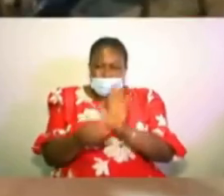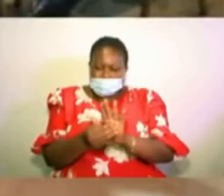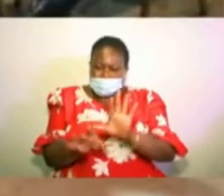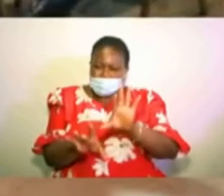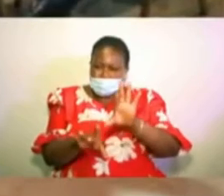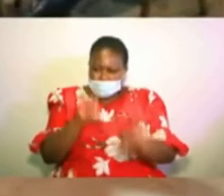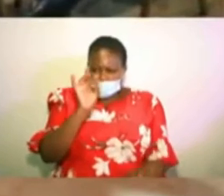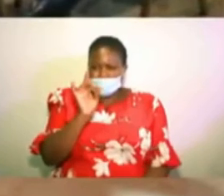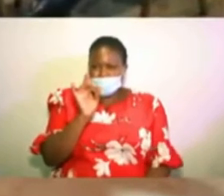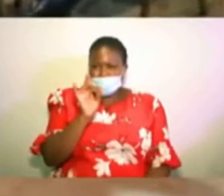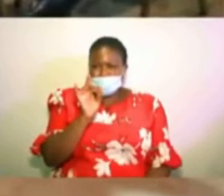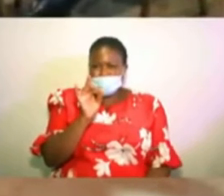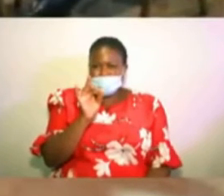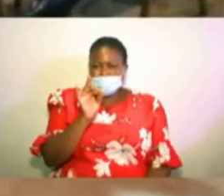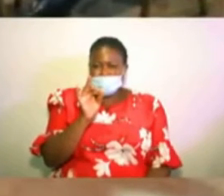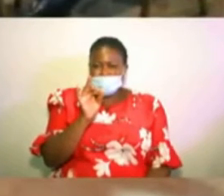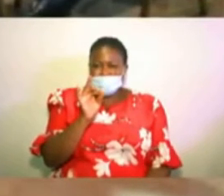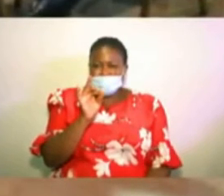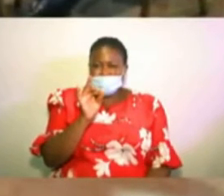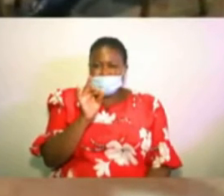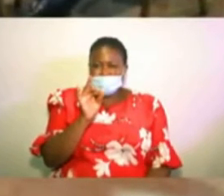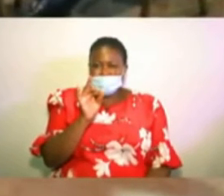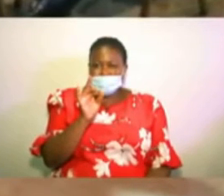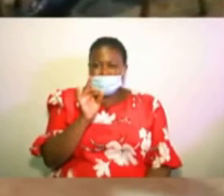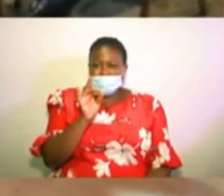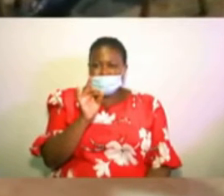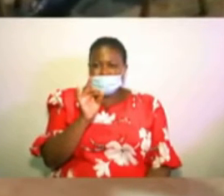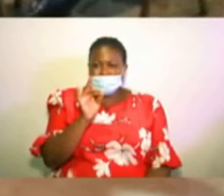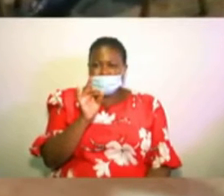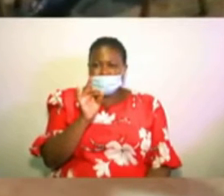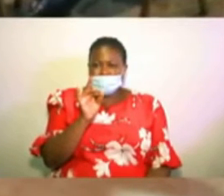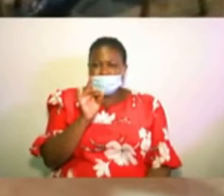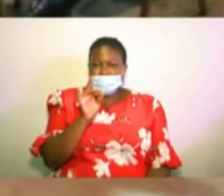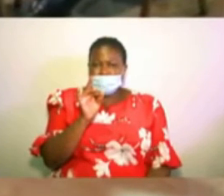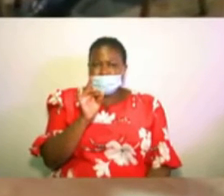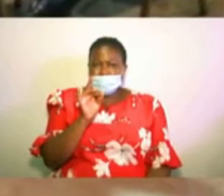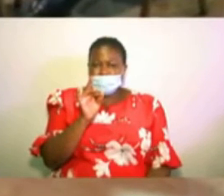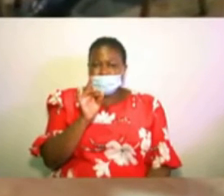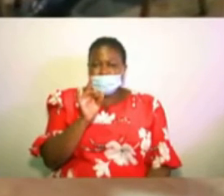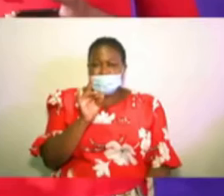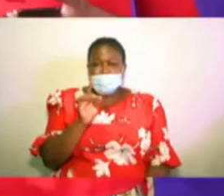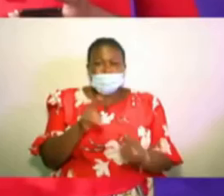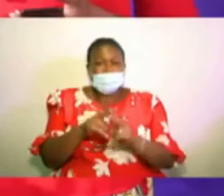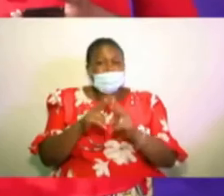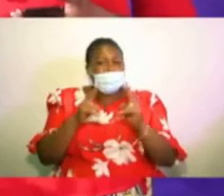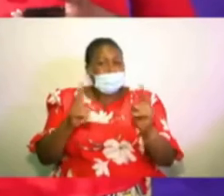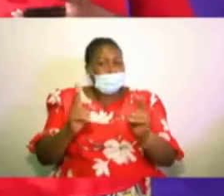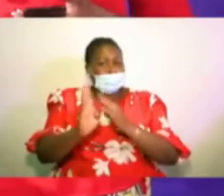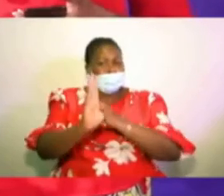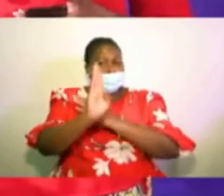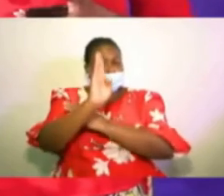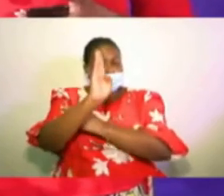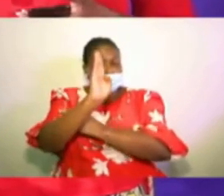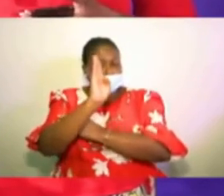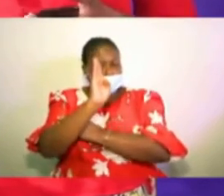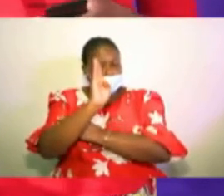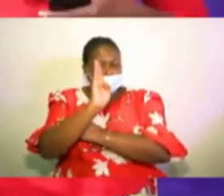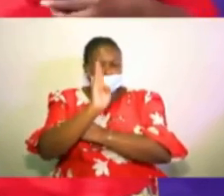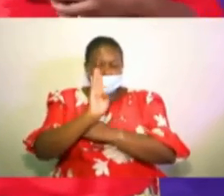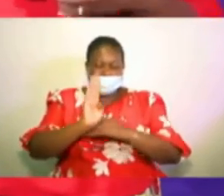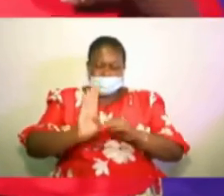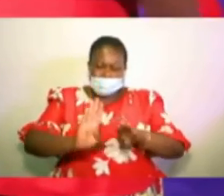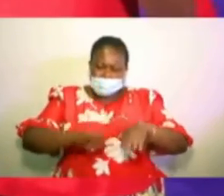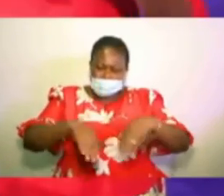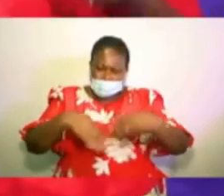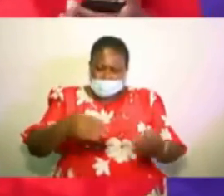dire aussi esprit, ou bien qui signifie esprit. So he breathed into him the spirit of life. Il